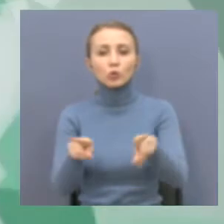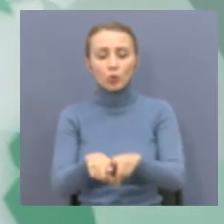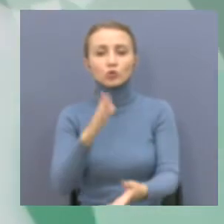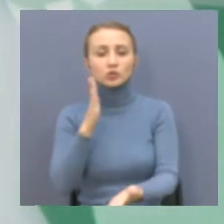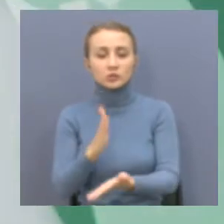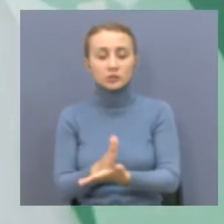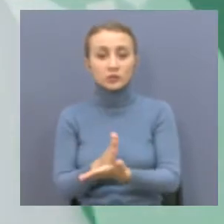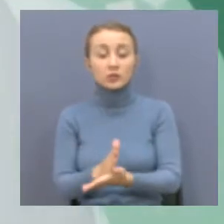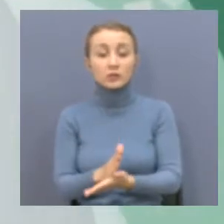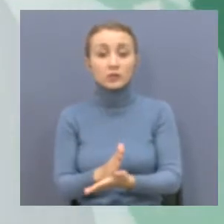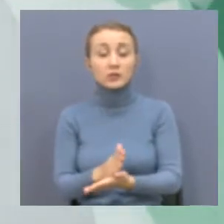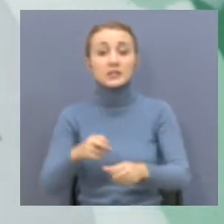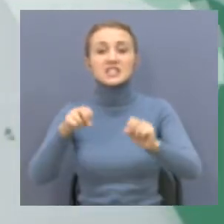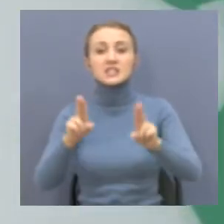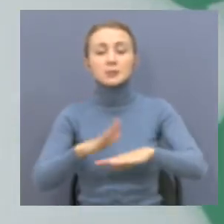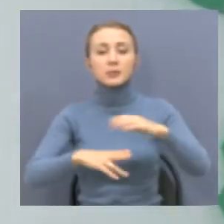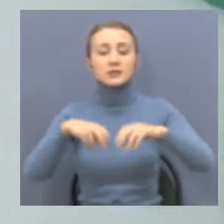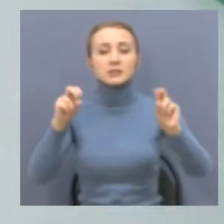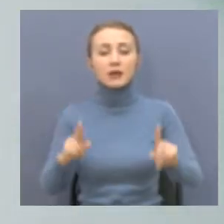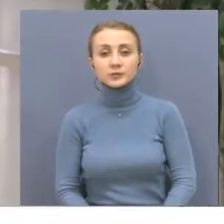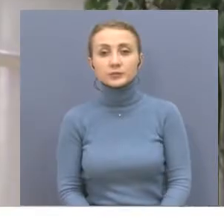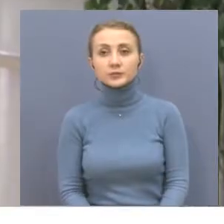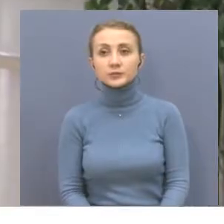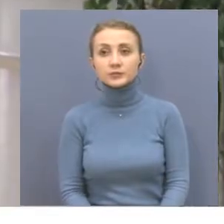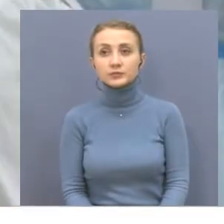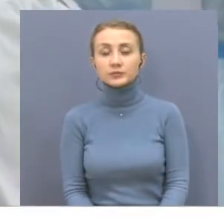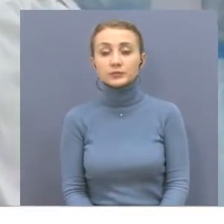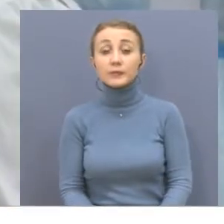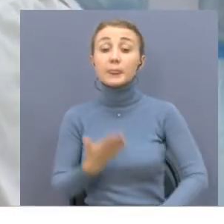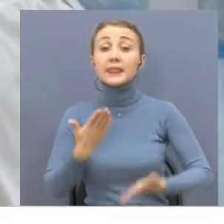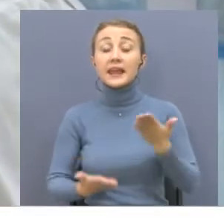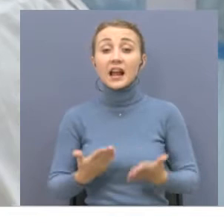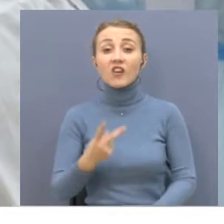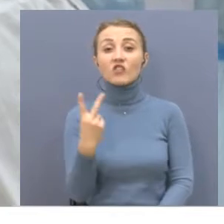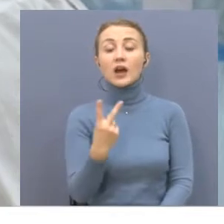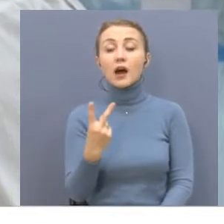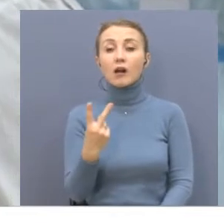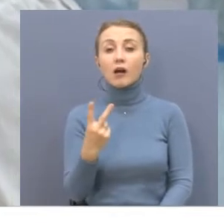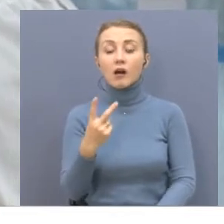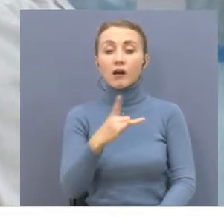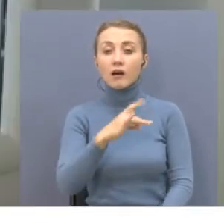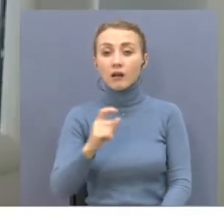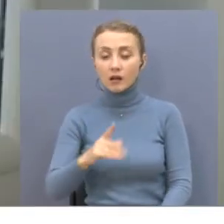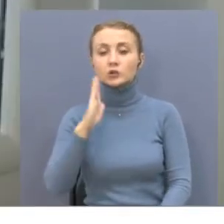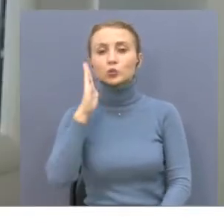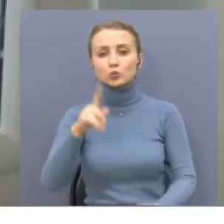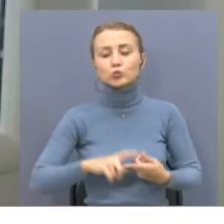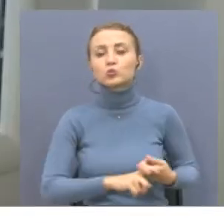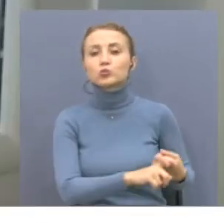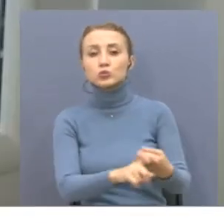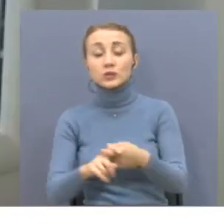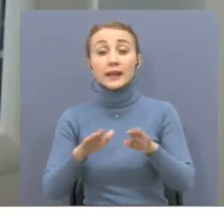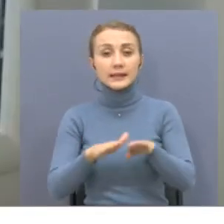тиісті талаптарға сай қамтамасыз етілген. Егер коронавирустың екінші толқынында балғындар қауіпті індетке шалдықса, облыстық